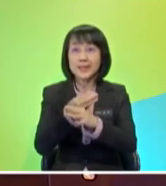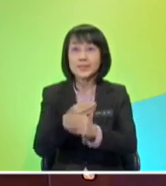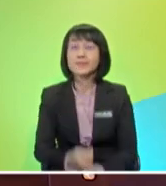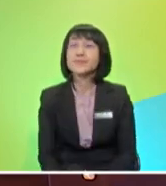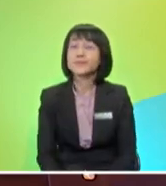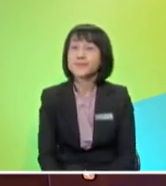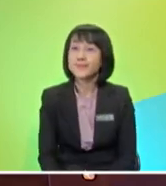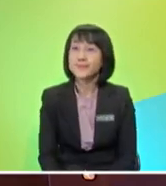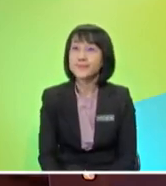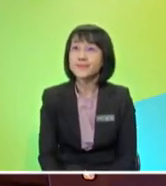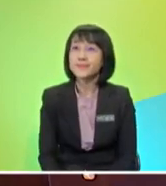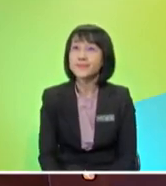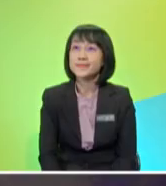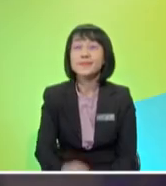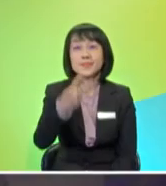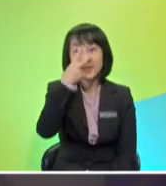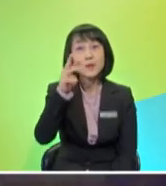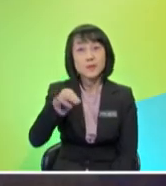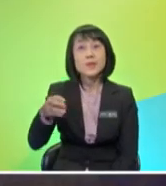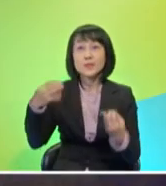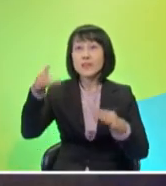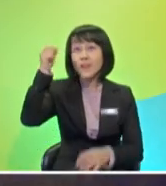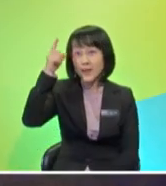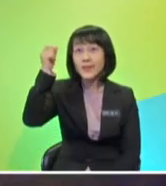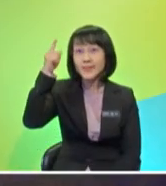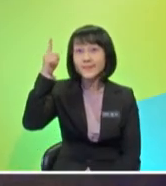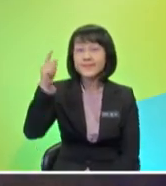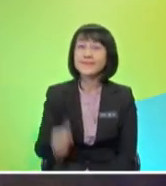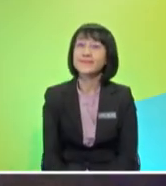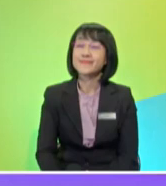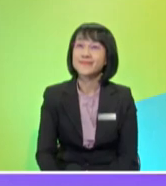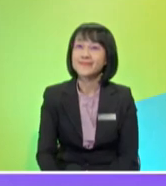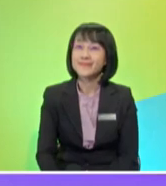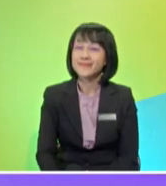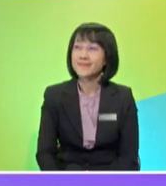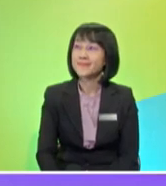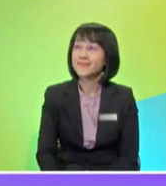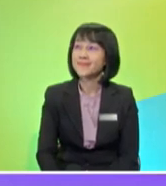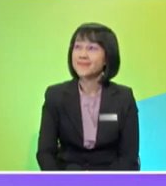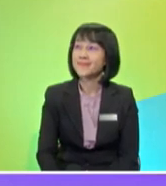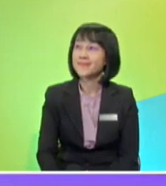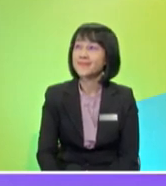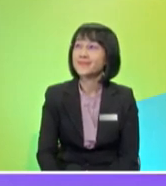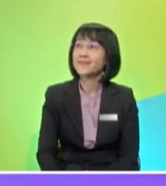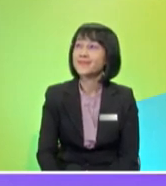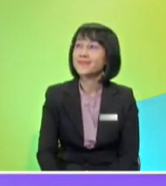Okey, nampak gaya murid-murid sudah memahami ya cikgu. Okey, kita nak teruskan cikgu? Ya.